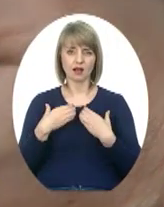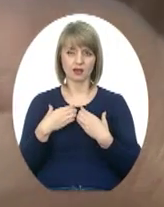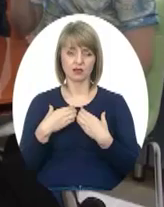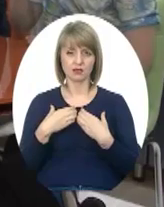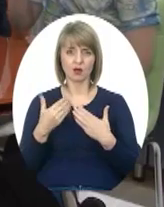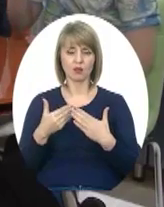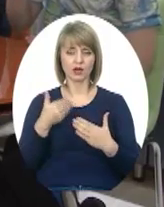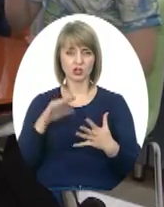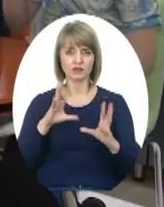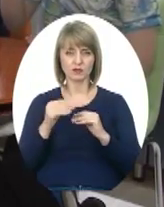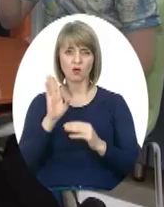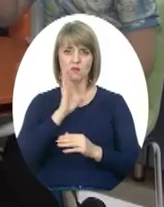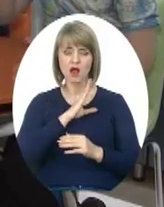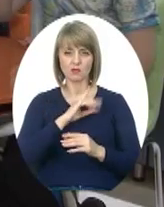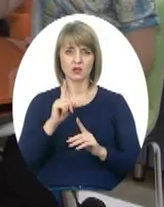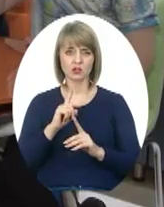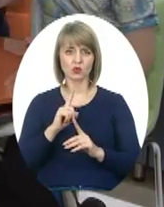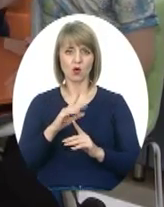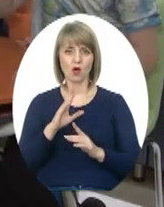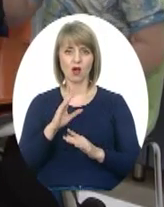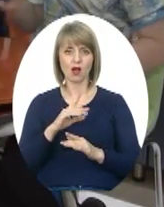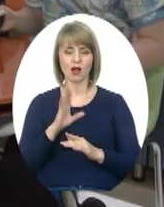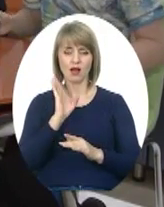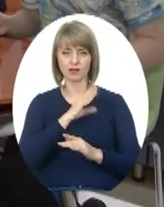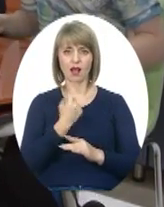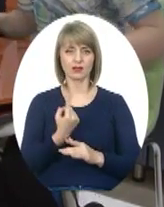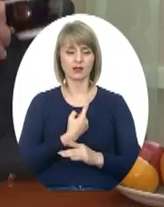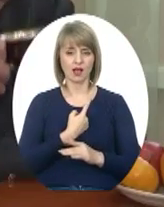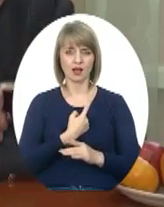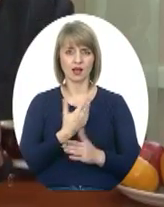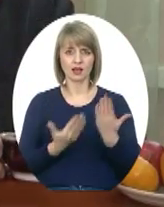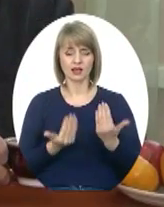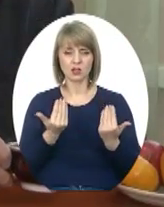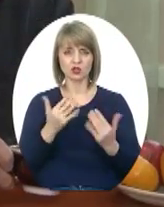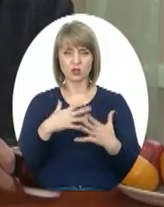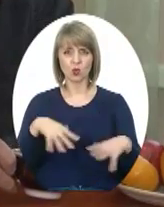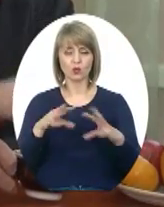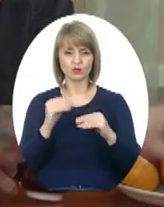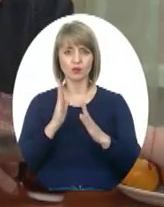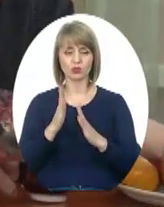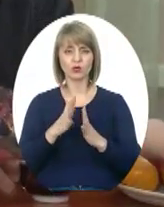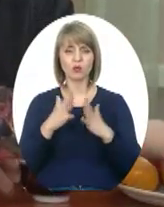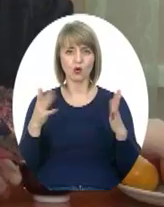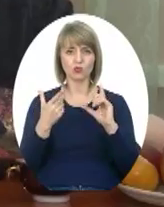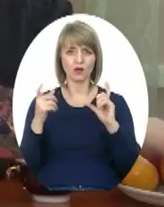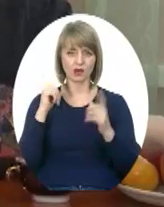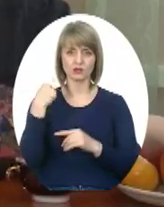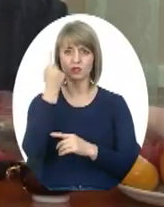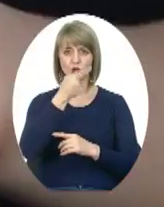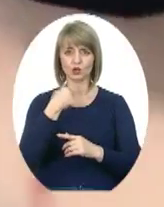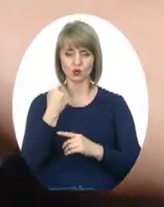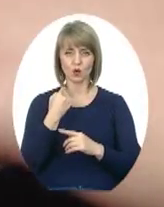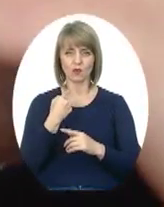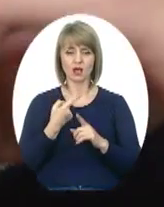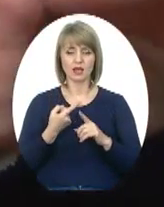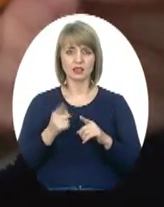вот этот страх, прежде всего, мам, что она одна. И если сейчас общество будет все больше и больше